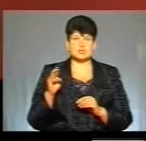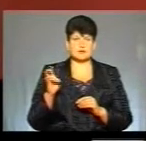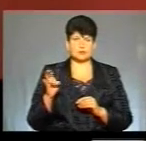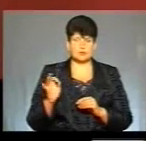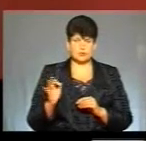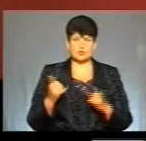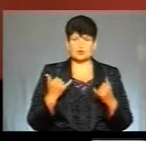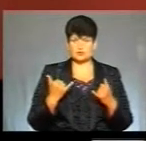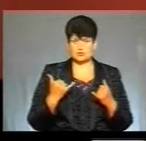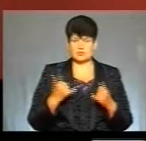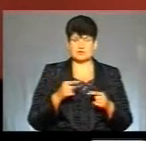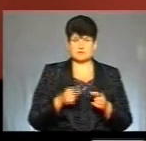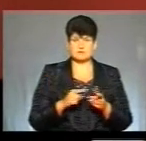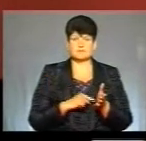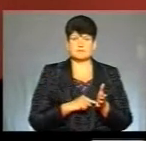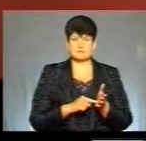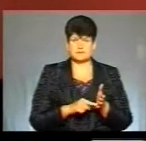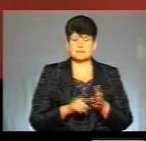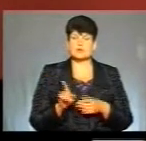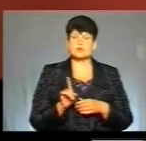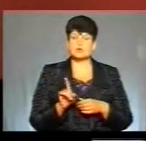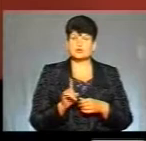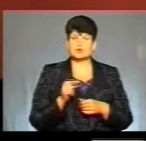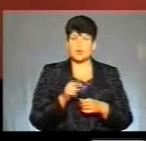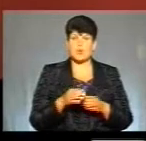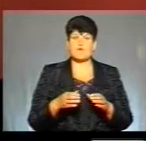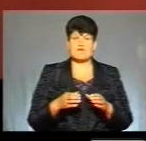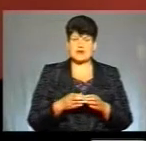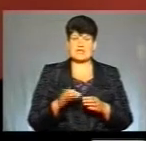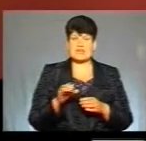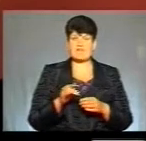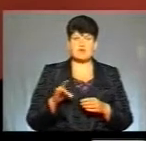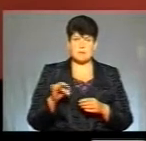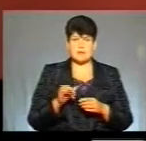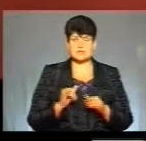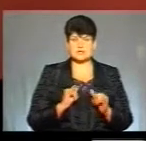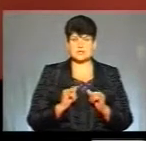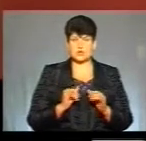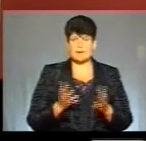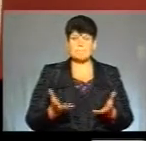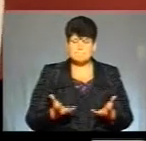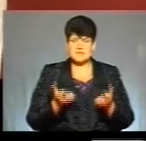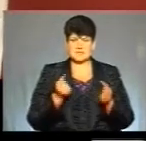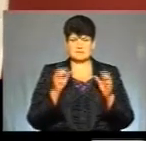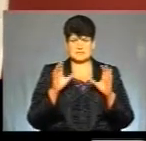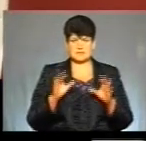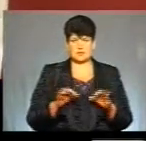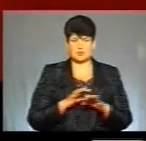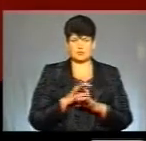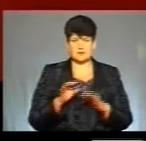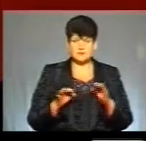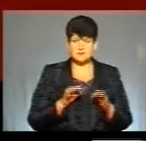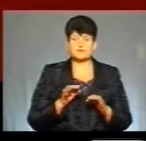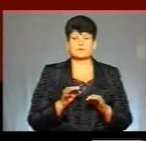Тобто він сьогодні зазначив, що його фракція «Європейська солідарність» підтримала законопроект про скасування